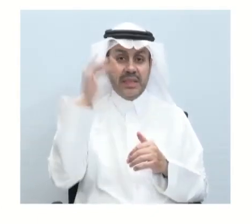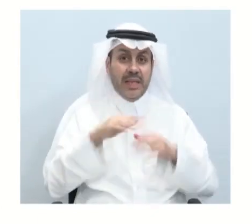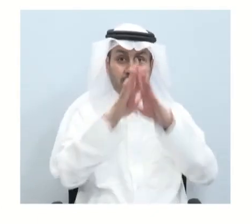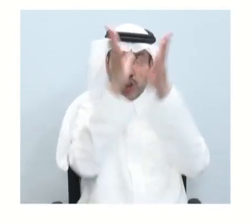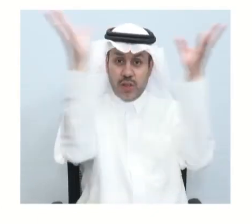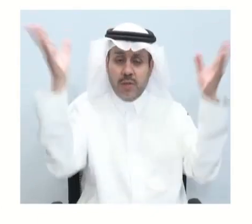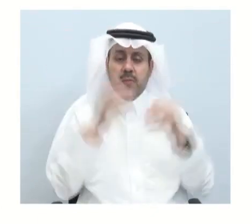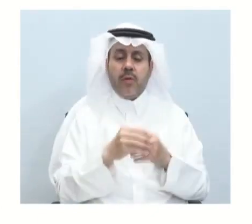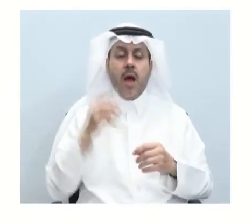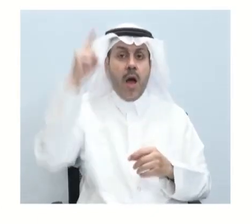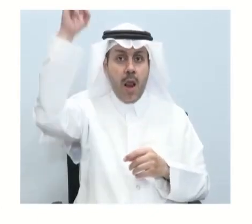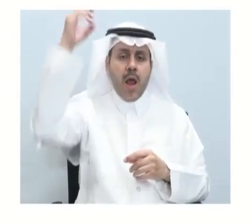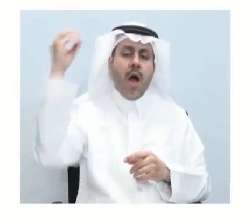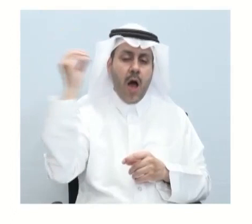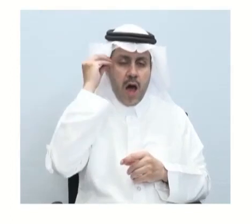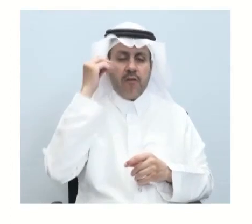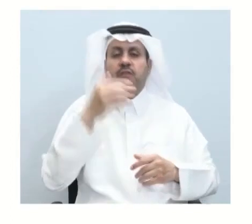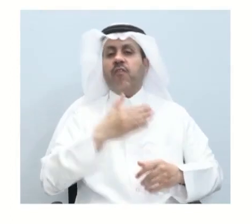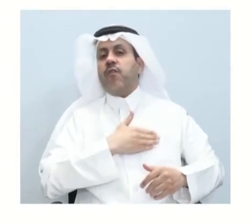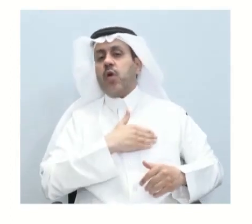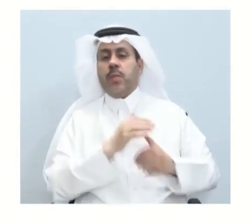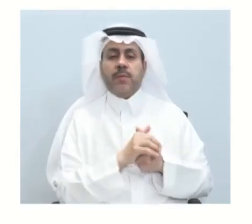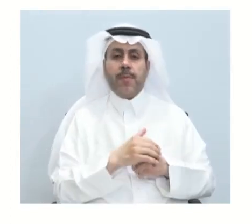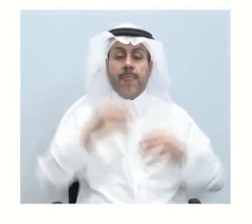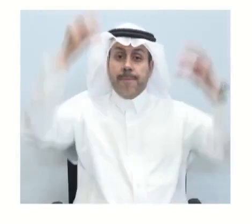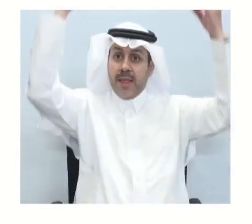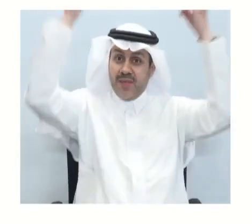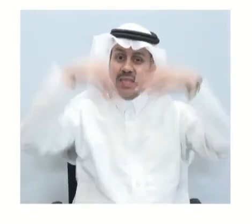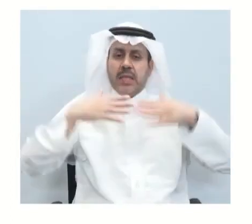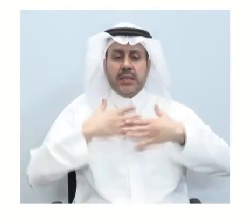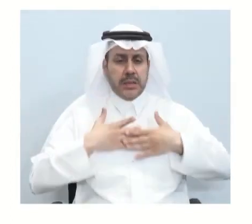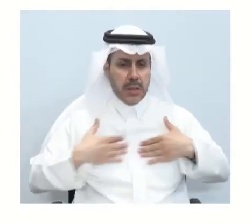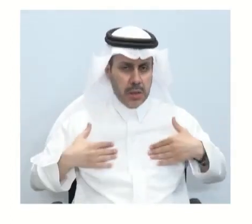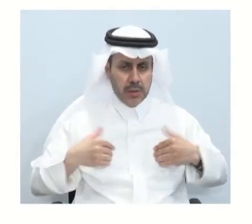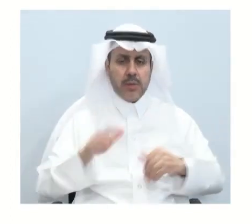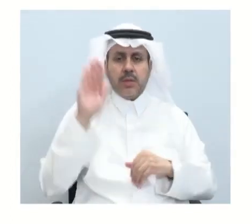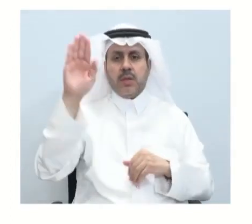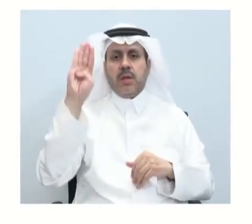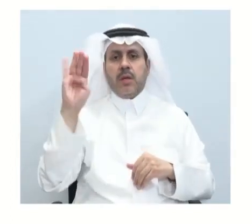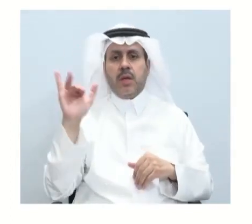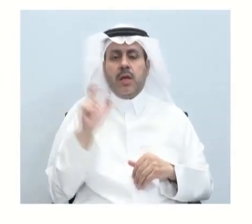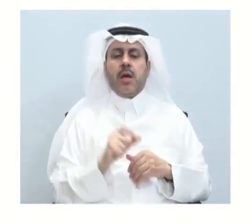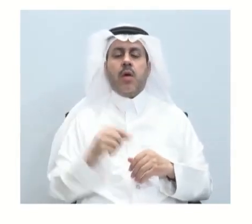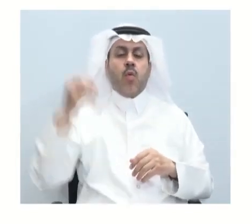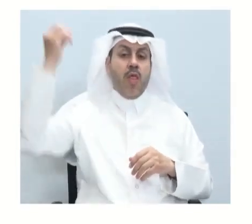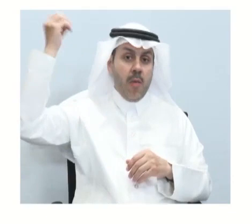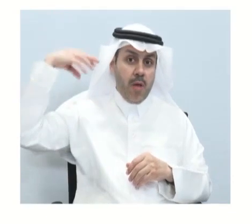فعلم ما في قلوبهم فانزل السكينه عليهم واثابهم فتحا